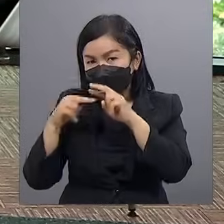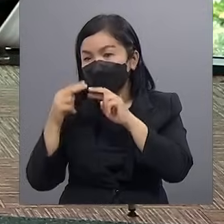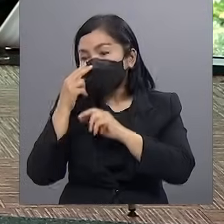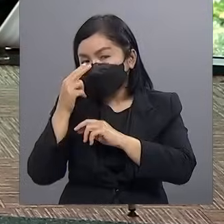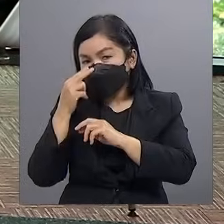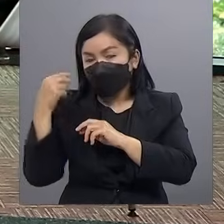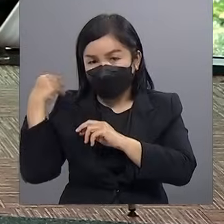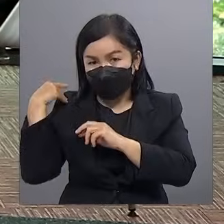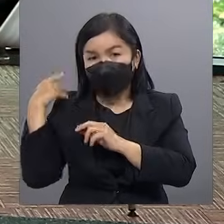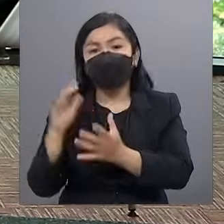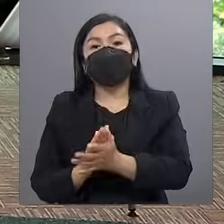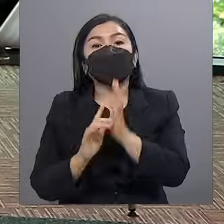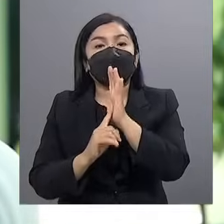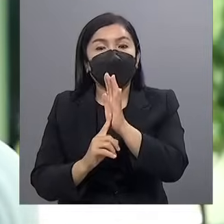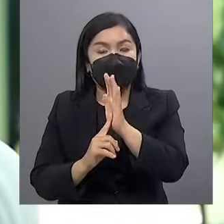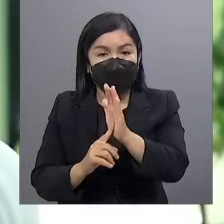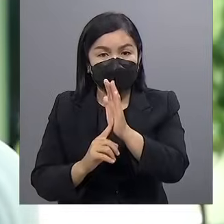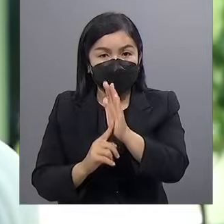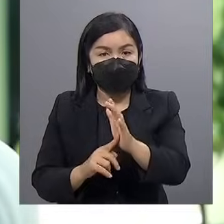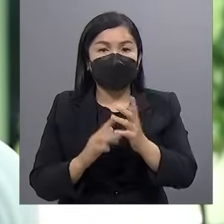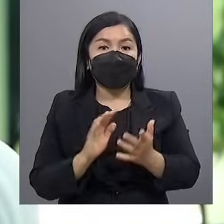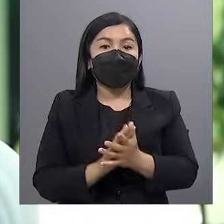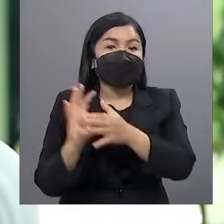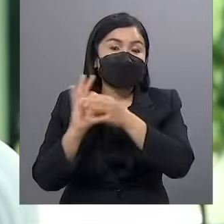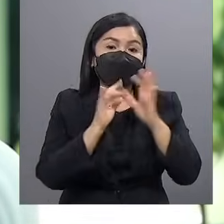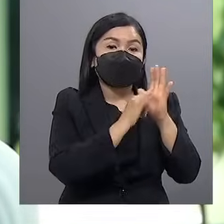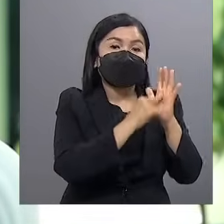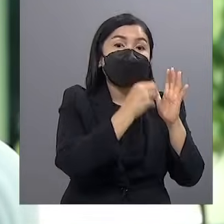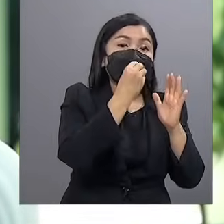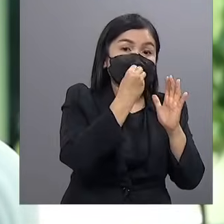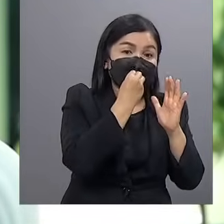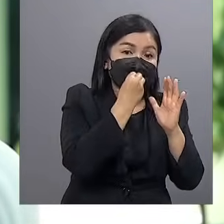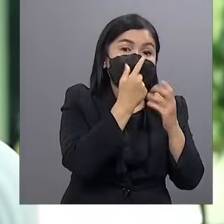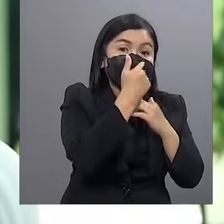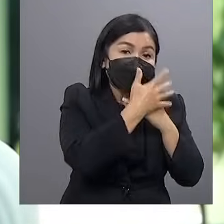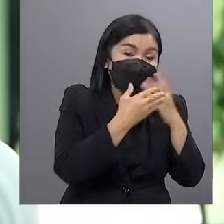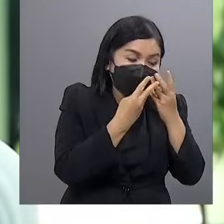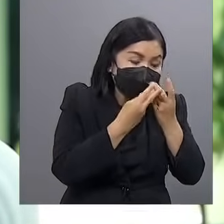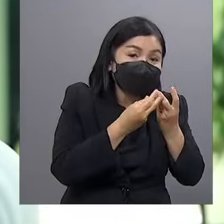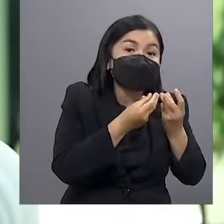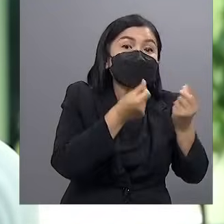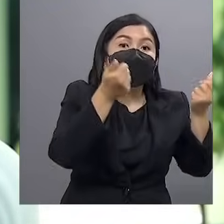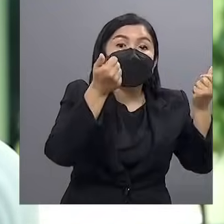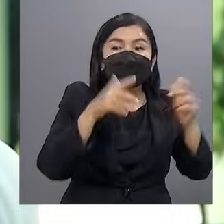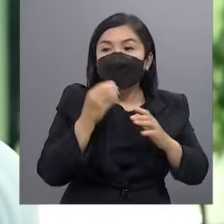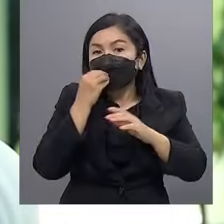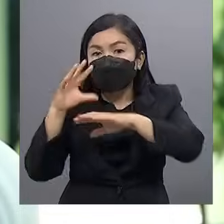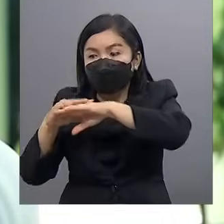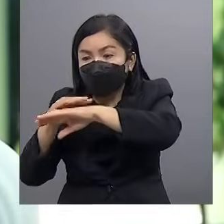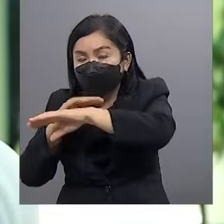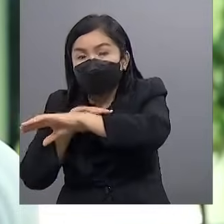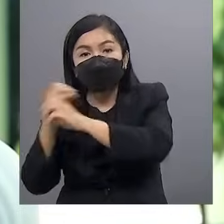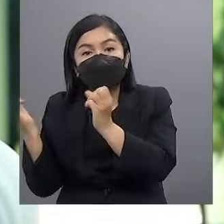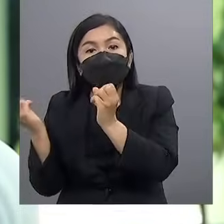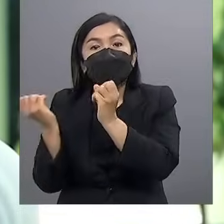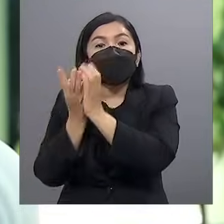นะยกตัวอย่างครับเช่นยาละลายลิ่มเลือดๆนะแอนด์เซอร์วิสอีกเยอะถ้าเมื่อไหร่ที่เรากินวิตามินหรือว่ายาที่มันมีผลกับเรื่องการแข็งตัว